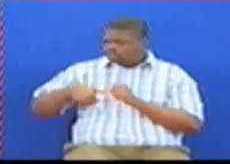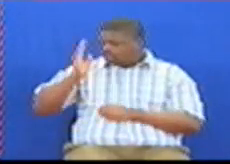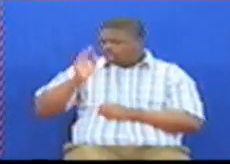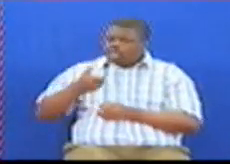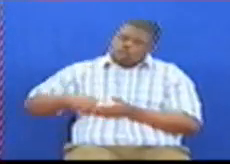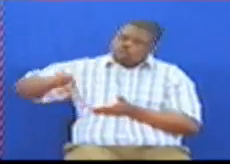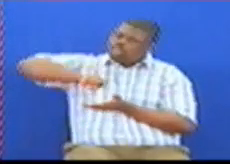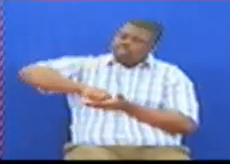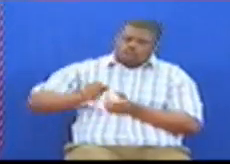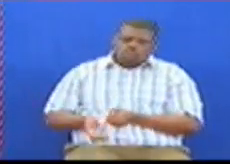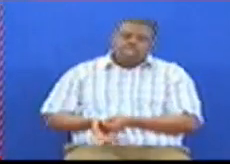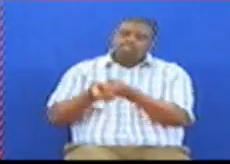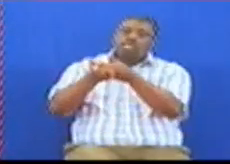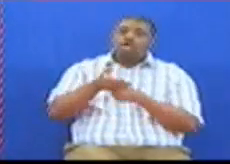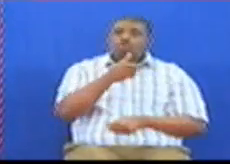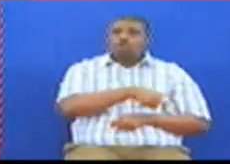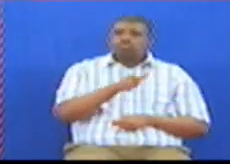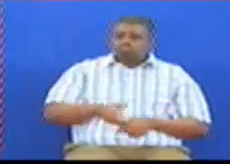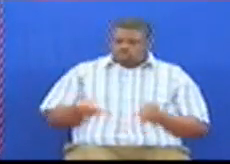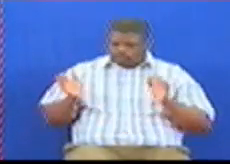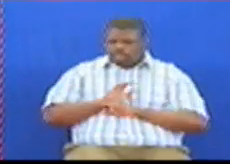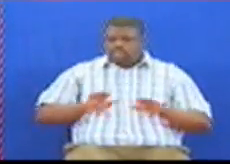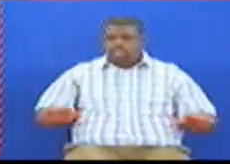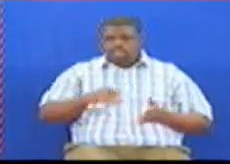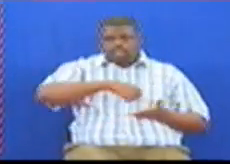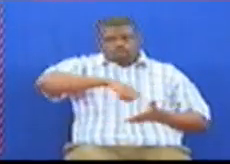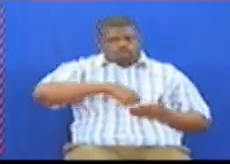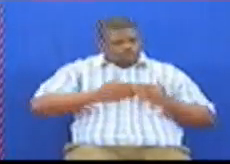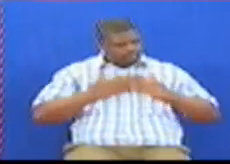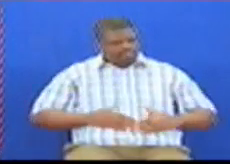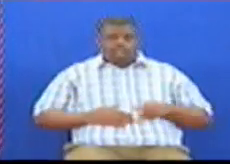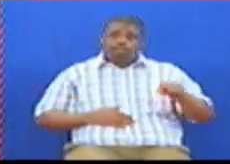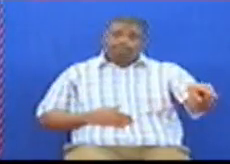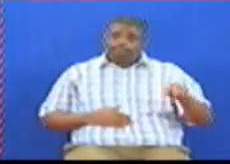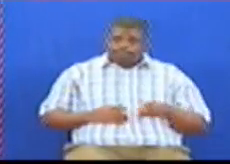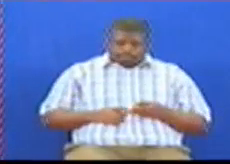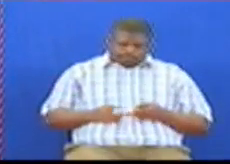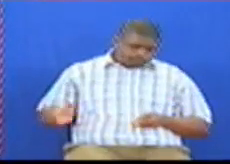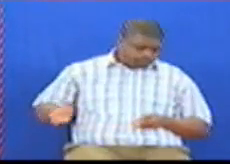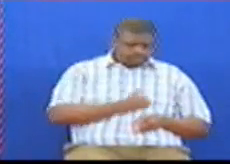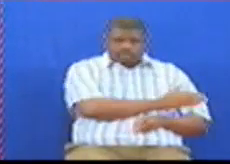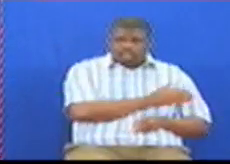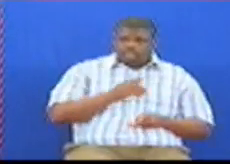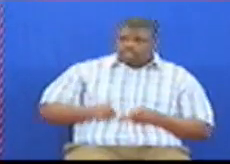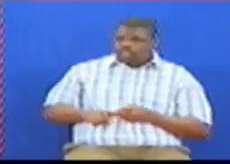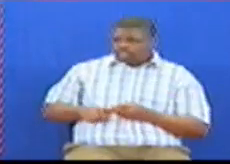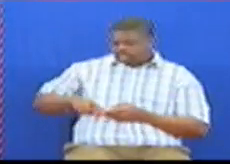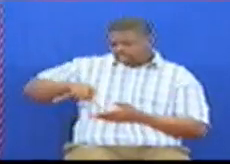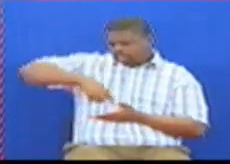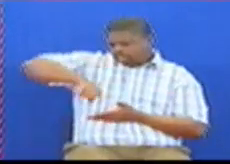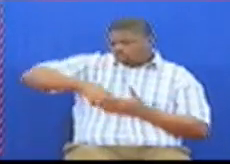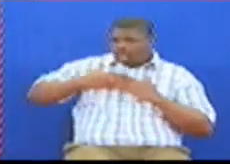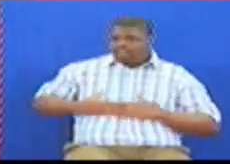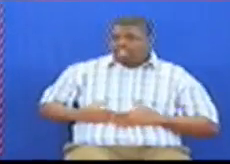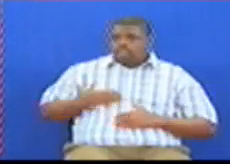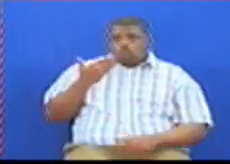kuweza kutusaidia wananchi wa pale tuweze kumalizia kituo cha afya cha Malolo. Lakini pia niliomba serikali tusaidie kuboresha kituo cha afya kikongwe cha